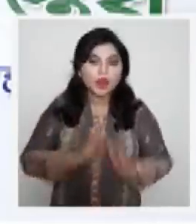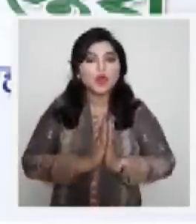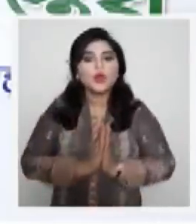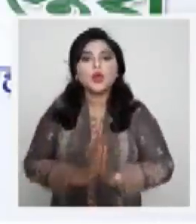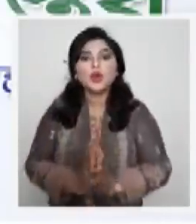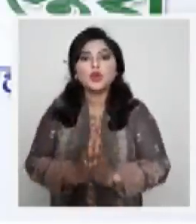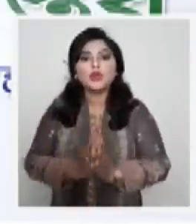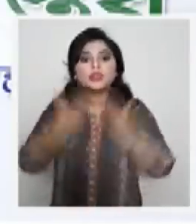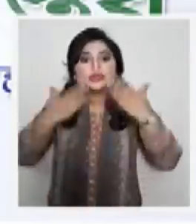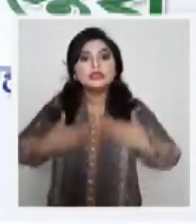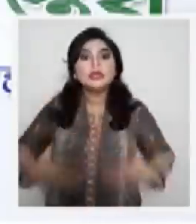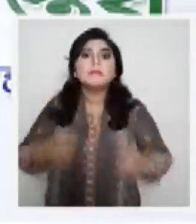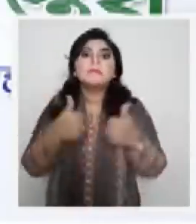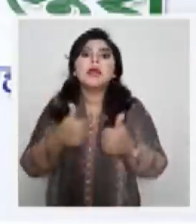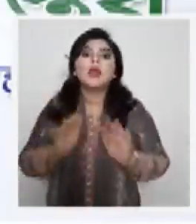শেষ করব,